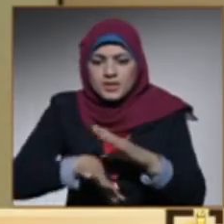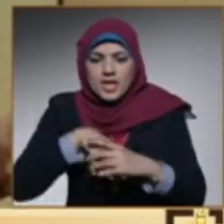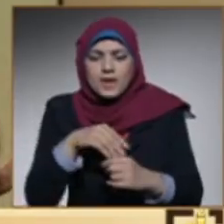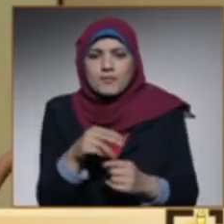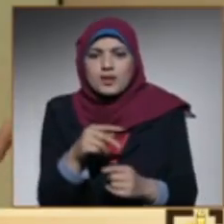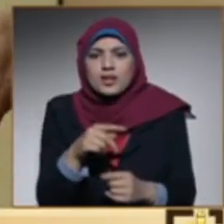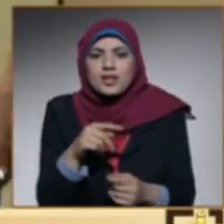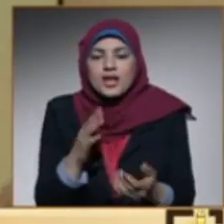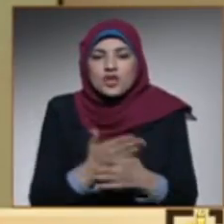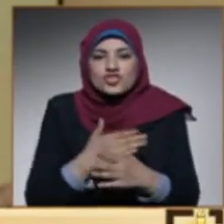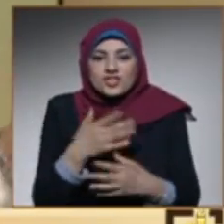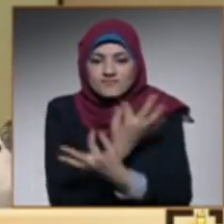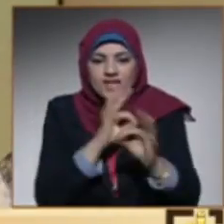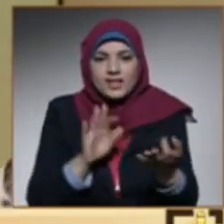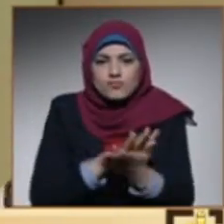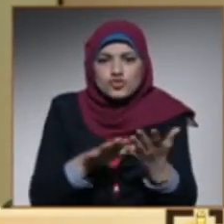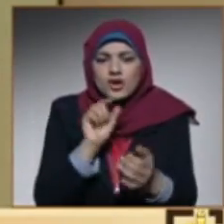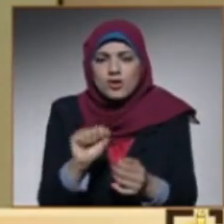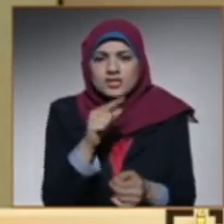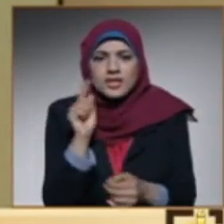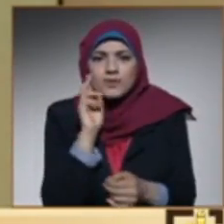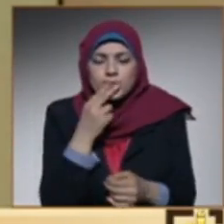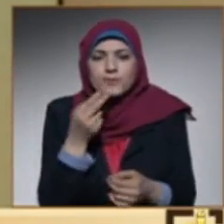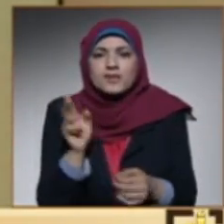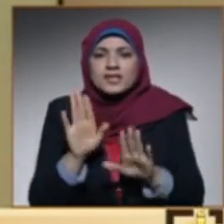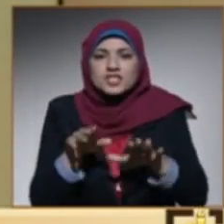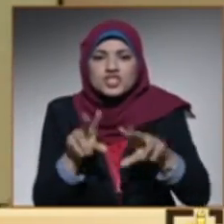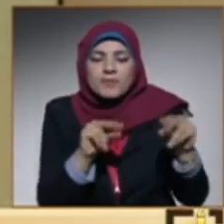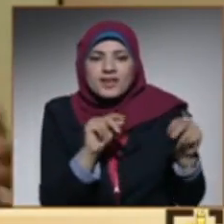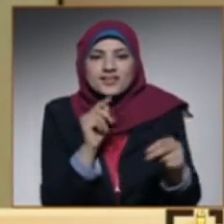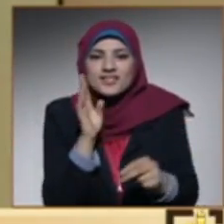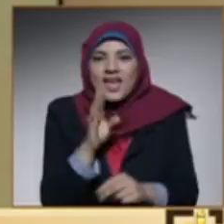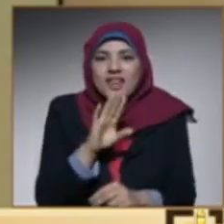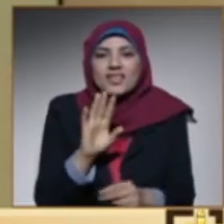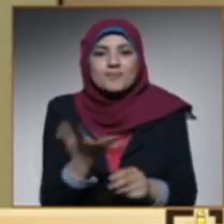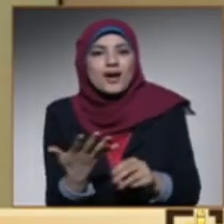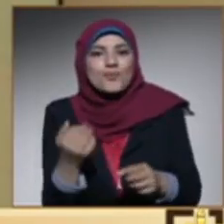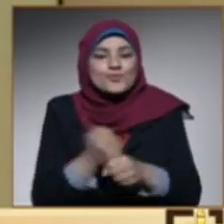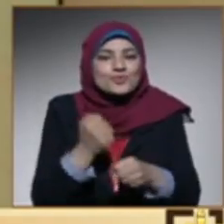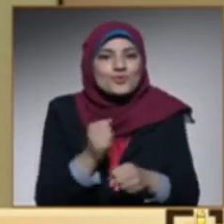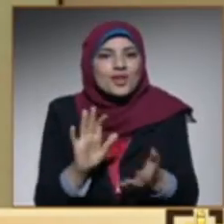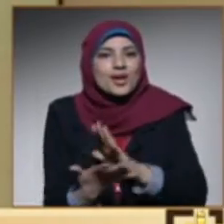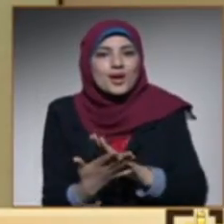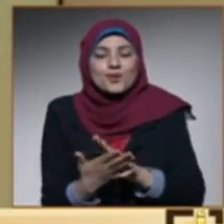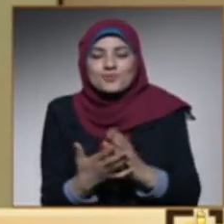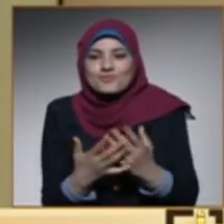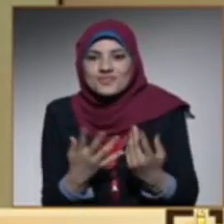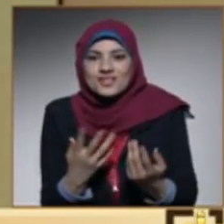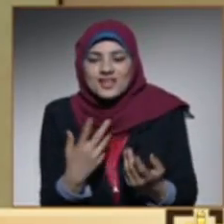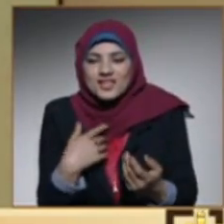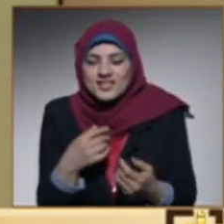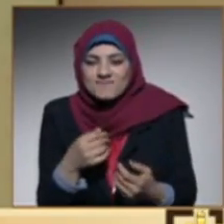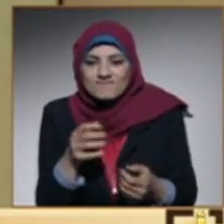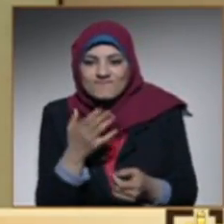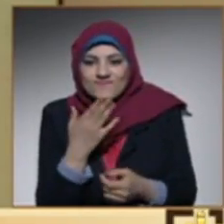يمكن اتكلمنا عنها، جزء في التعليم زي ما قال إيهاب، جزء في الوظائف والشغل، جزء في مضايقات المجتمع وغيرها اللي حضرتك ذكرتيها.